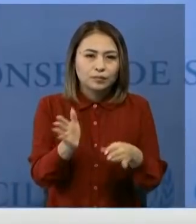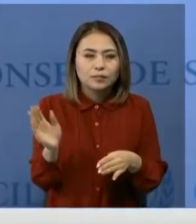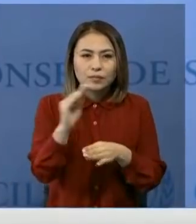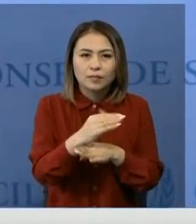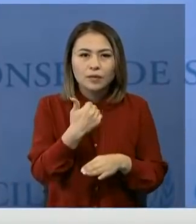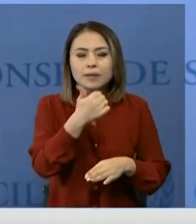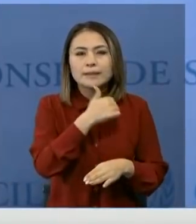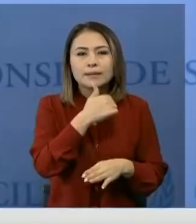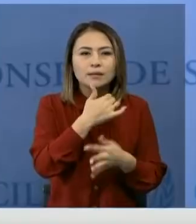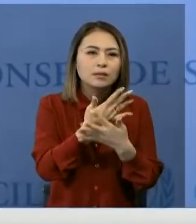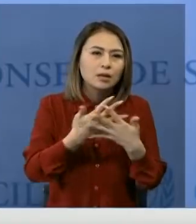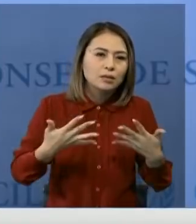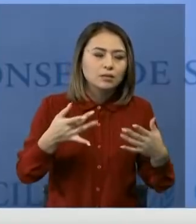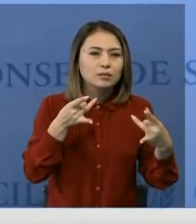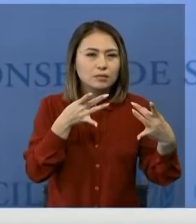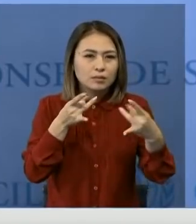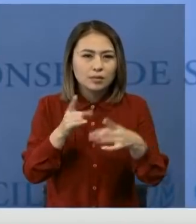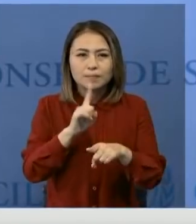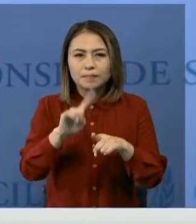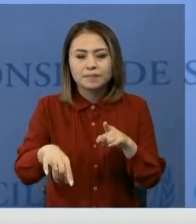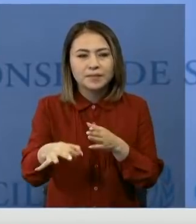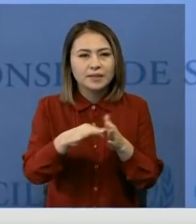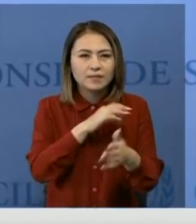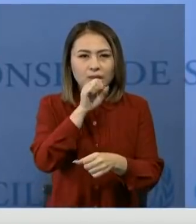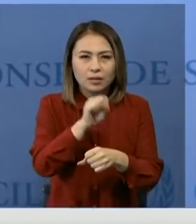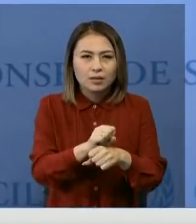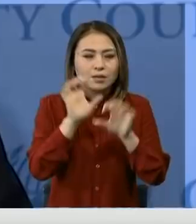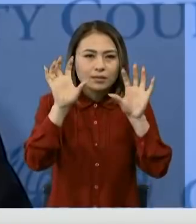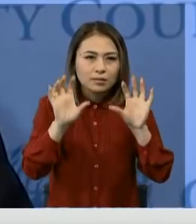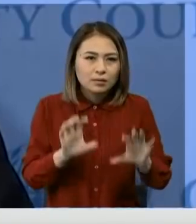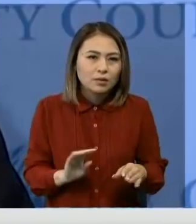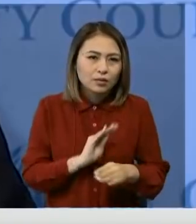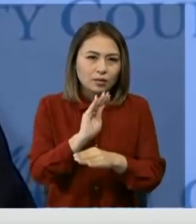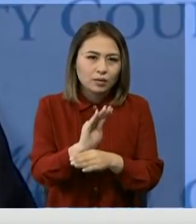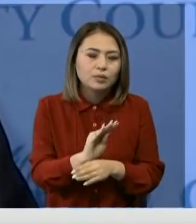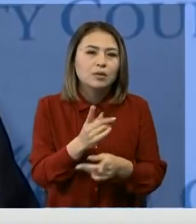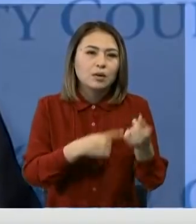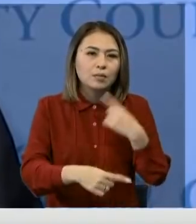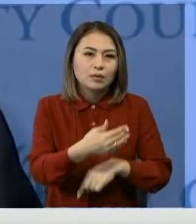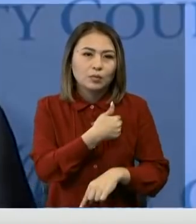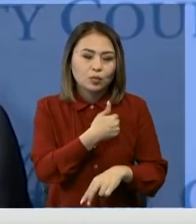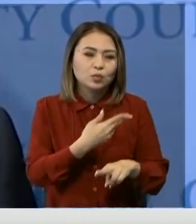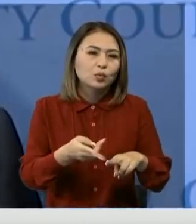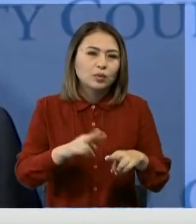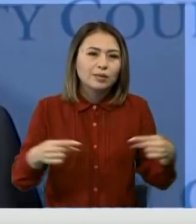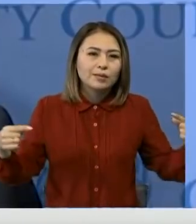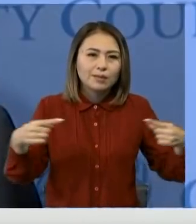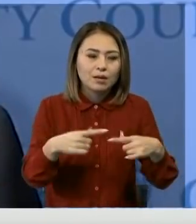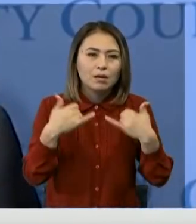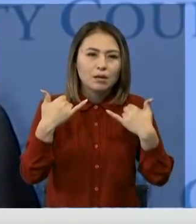Осы сындарлы сәтте оқ атуды дереу тоқтатуға және заң үстемдігін қалпына келтіруге шақырамын. Бізге дәл